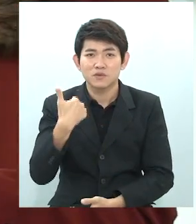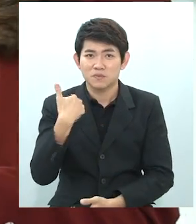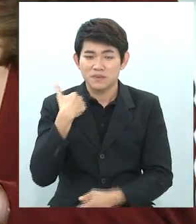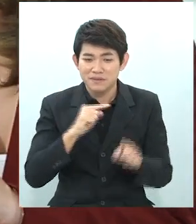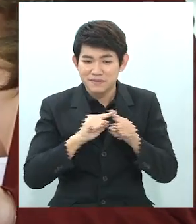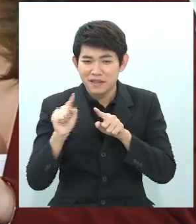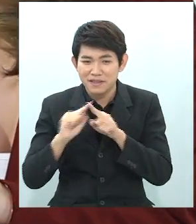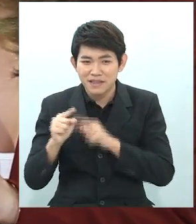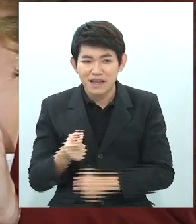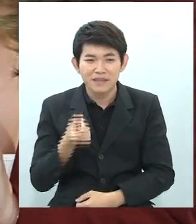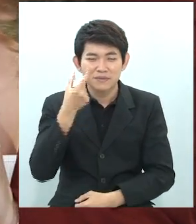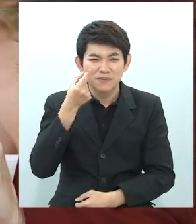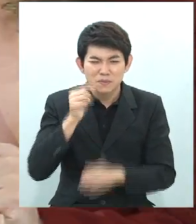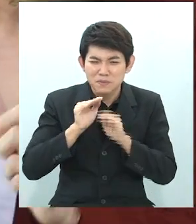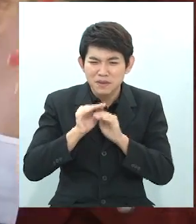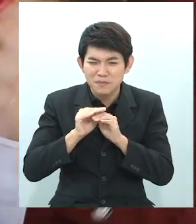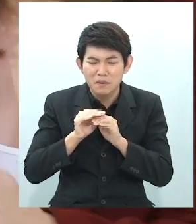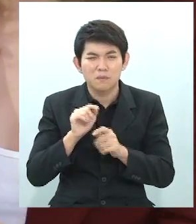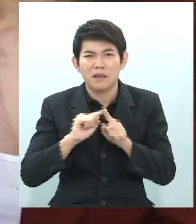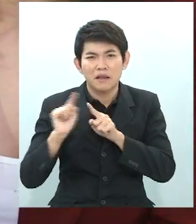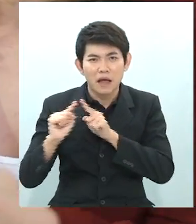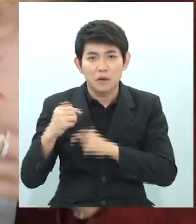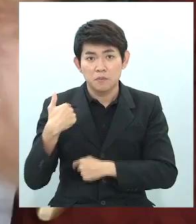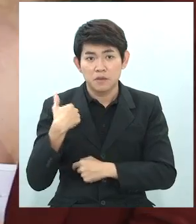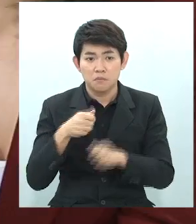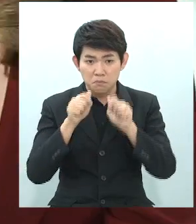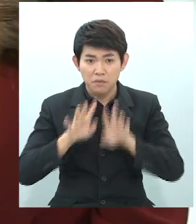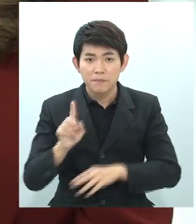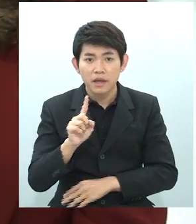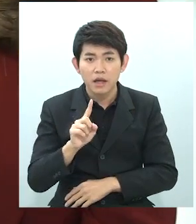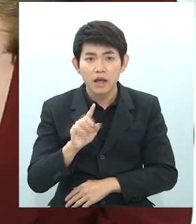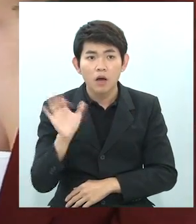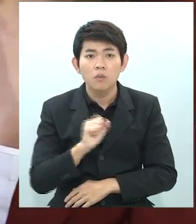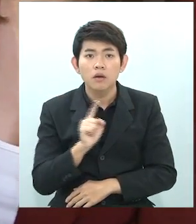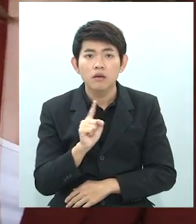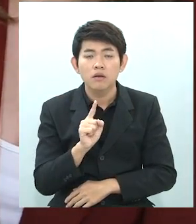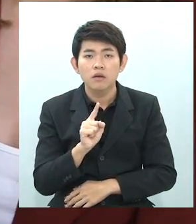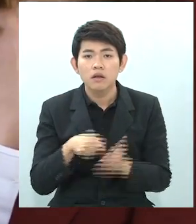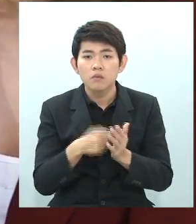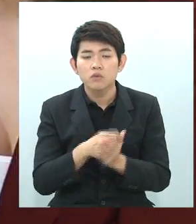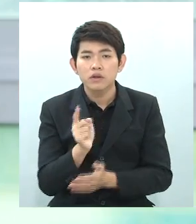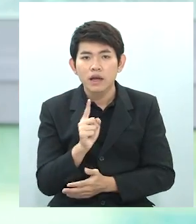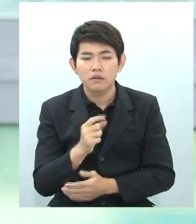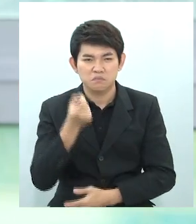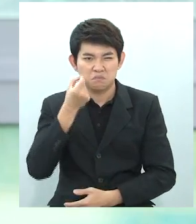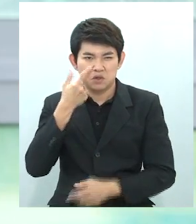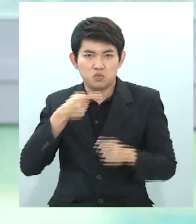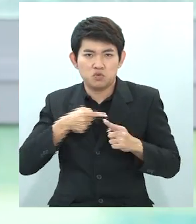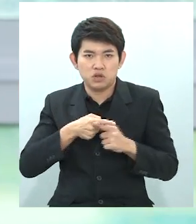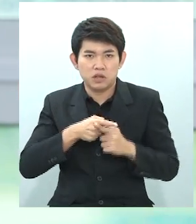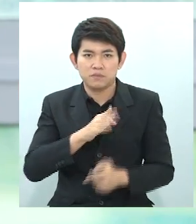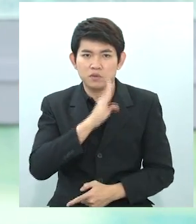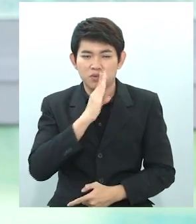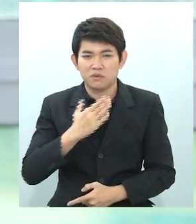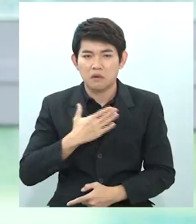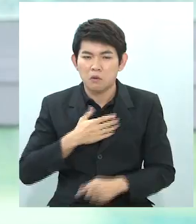ส์นี้สิวซิสใช่ไหมคะที่เรียกเนี่ยค่ะมันคือยังไงแล้วมันเกิดมาจากอะไรอะคะสาเหตุ ตั้งแต่สิวอักเสบหมดเลยไหมคะก็ถ้าเราอักเสบตั้ง